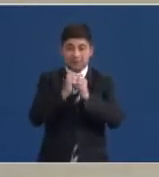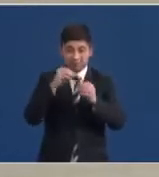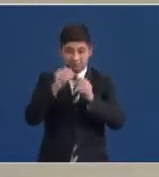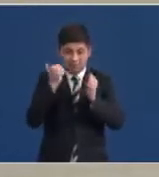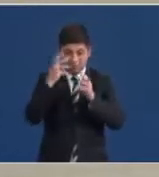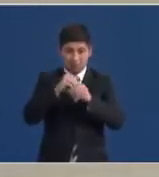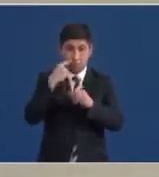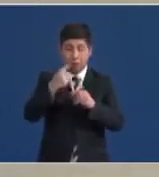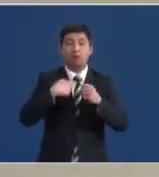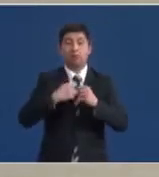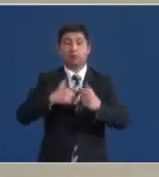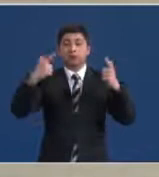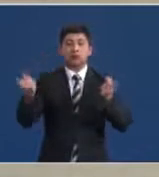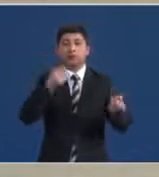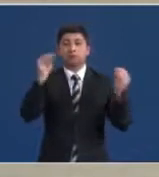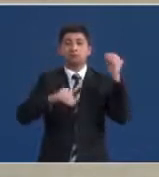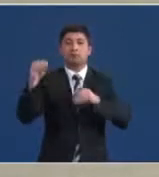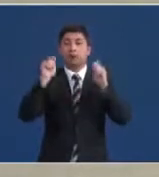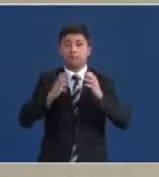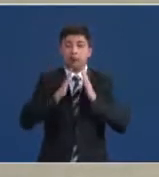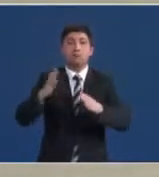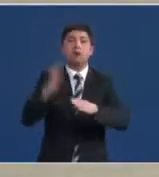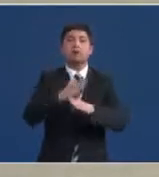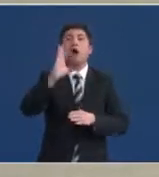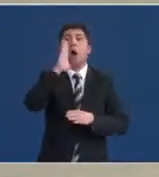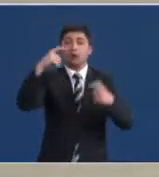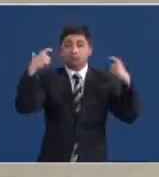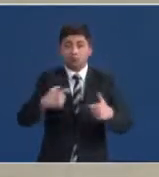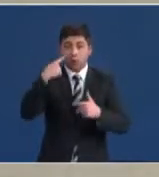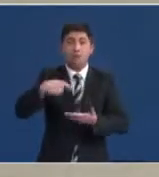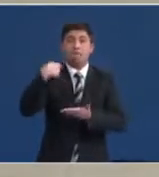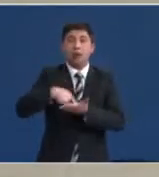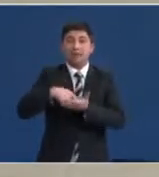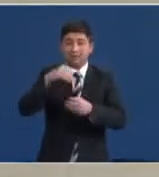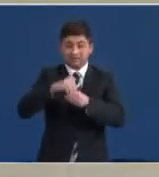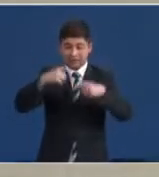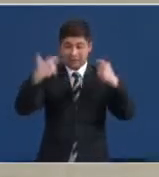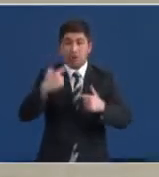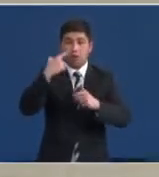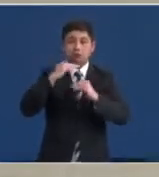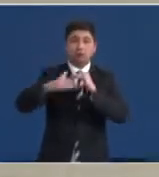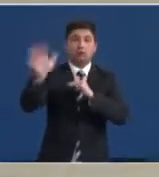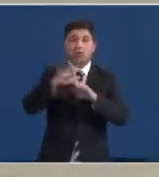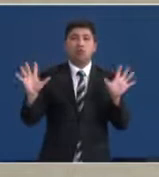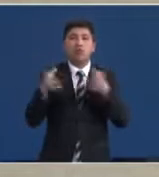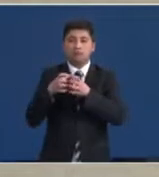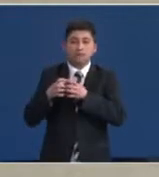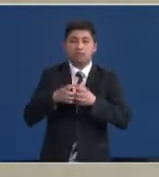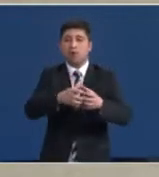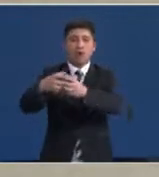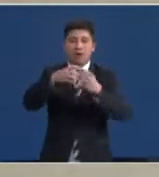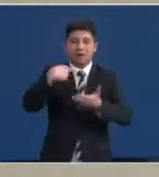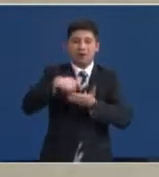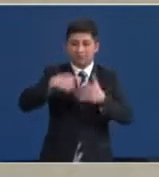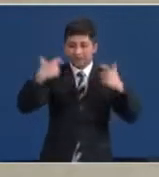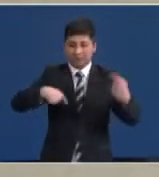şekilde genişlettik pazar yerleri ve marketler gibi halkımızın toplu olarak